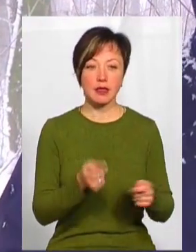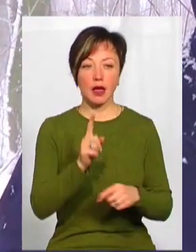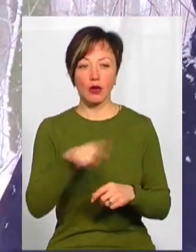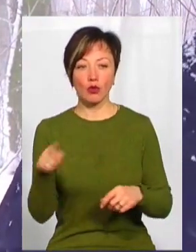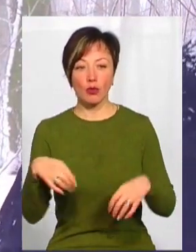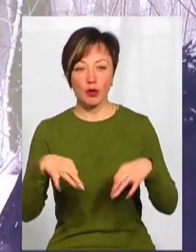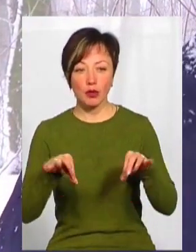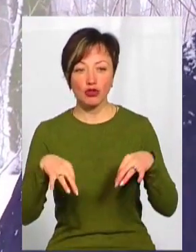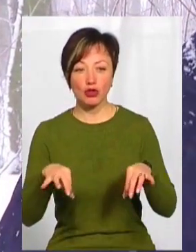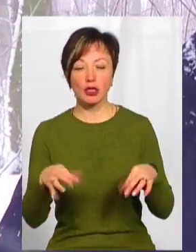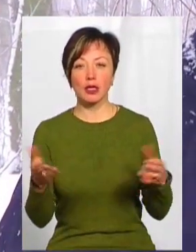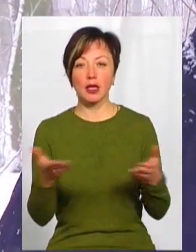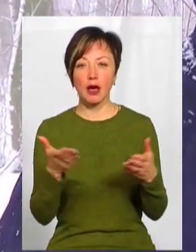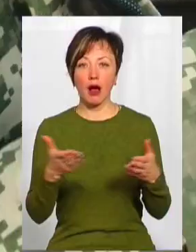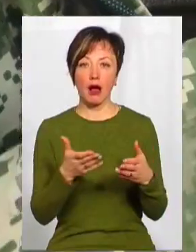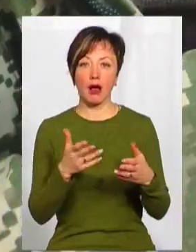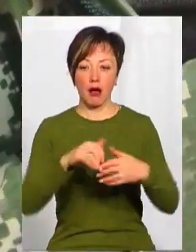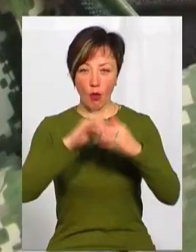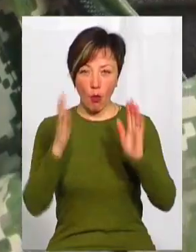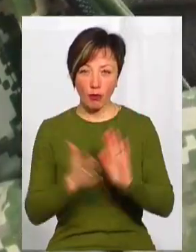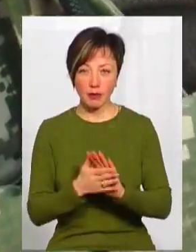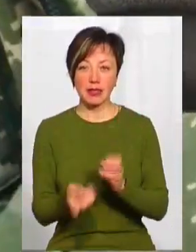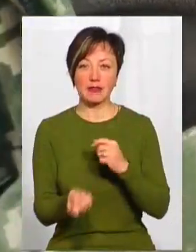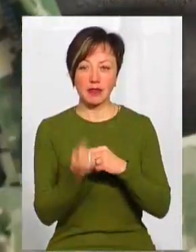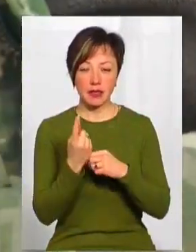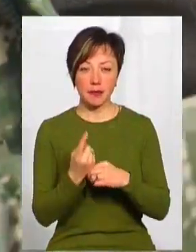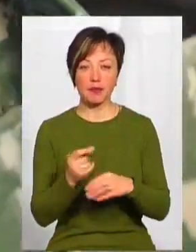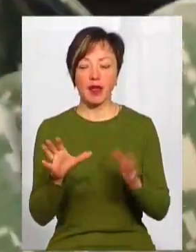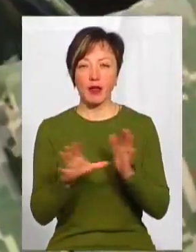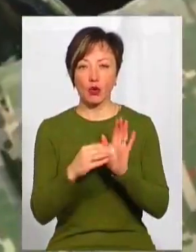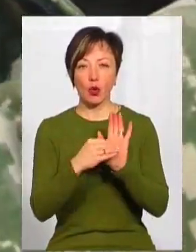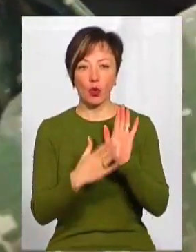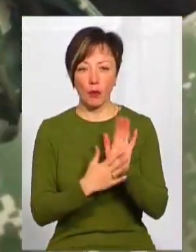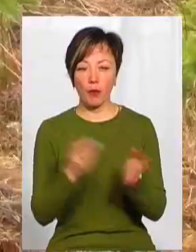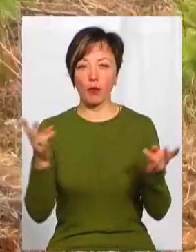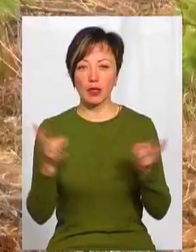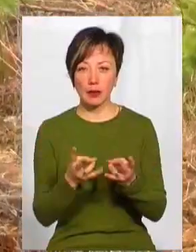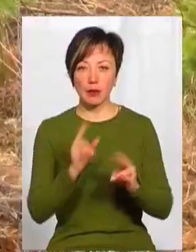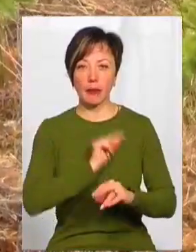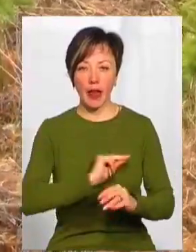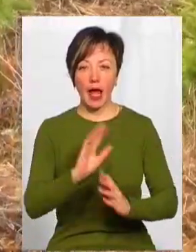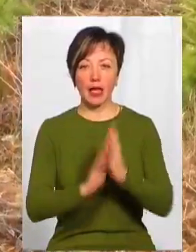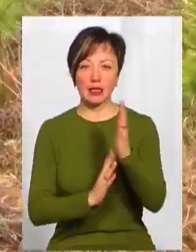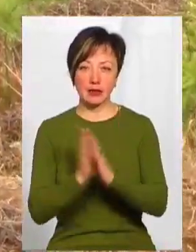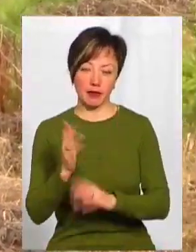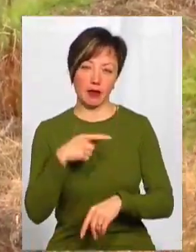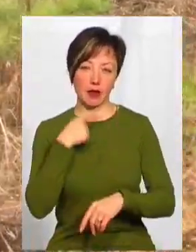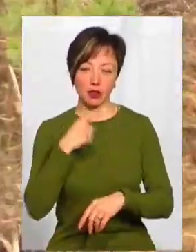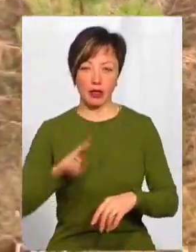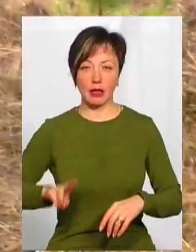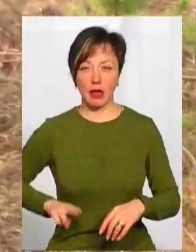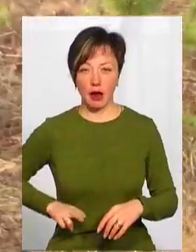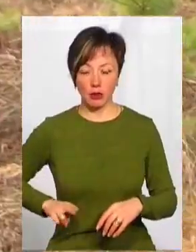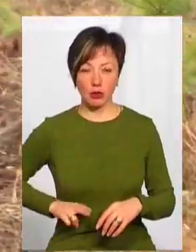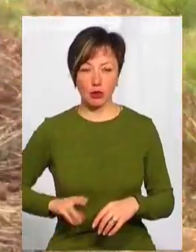машини, яка кубомаса, звідки. Електронний облік деревини потрібен насамперед лісівникам, запевняє директор комунального